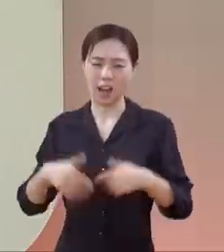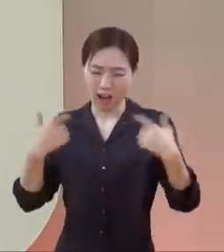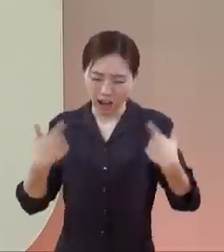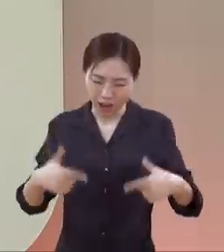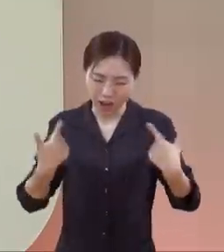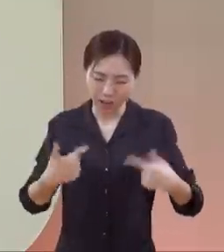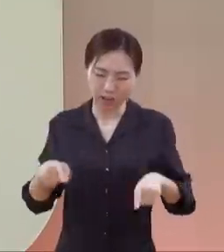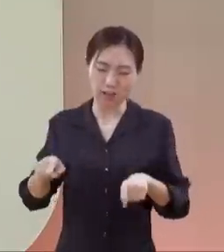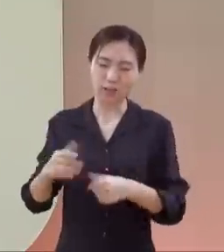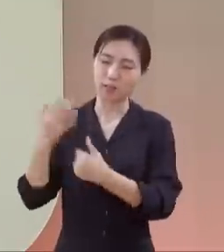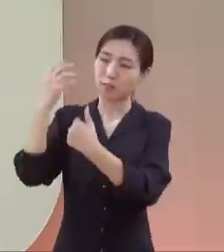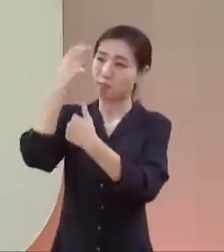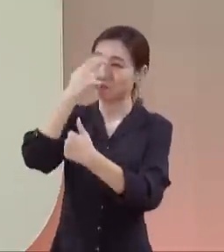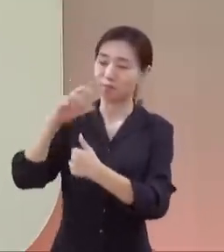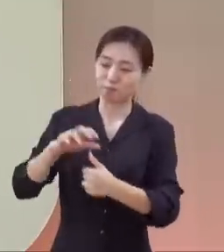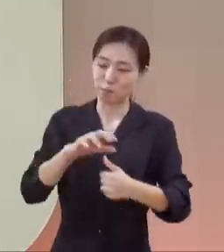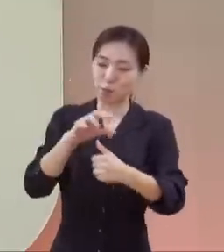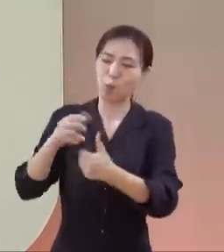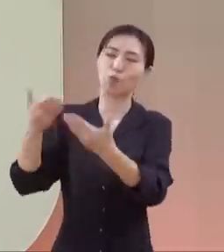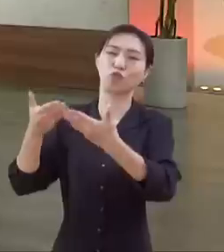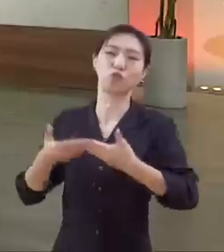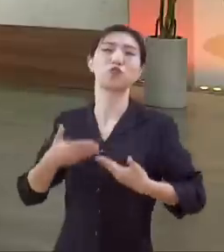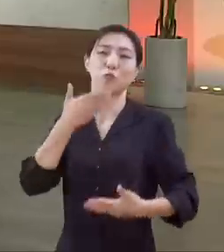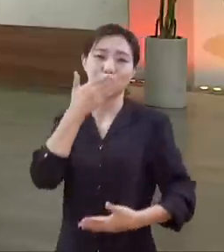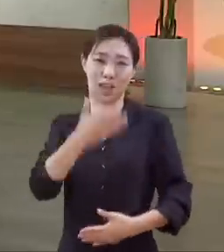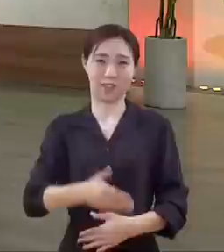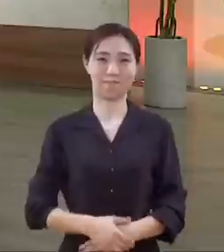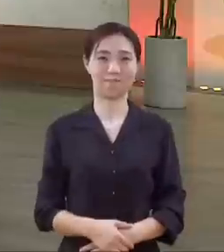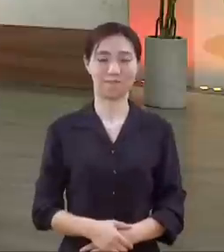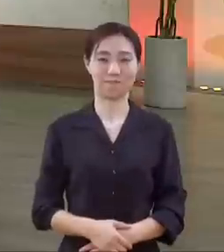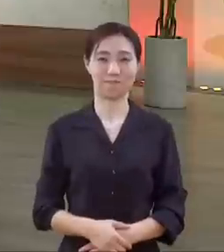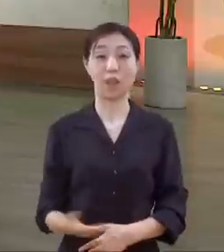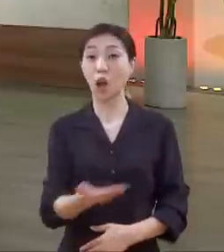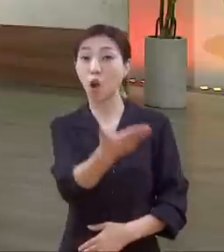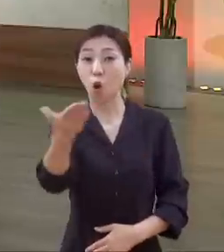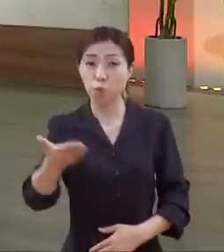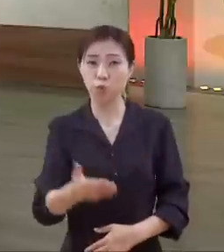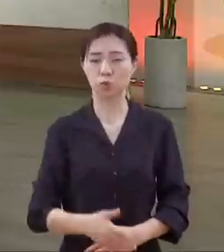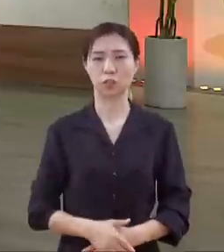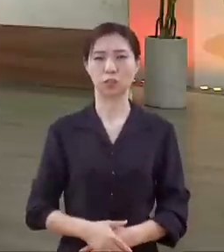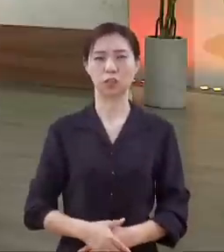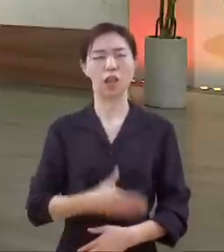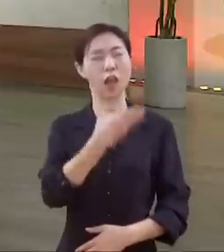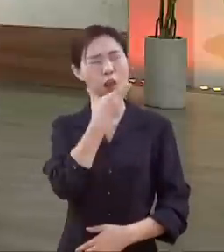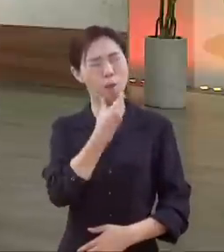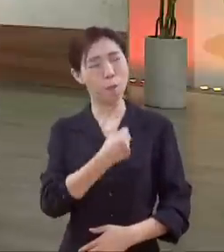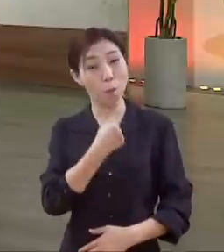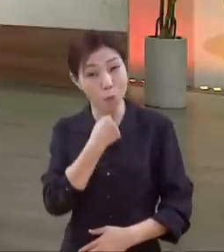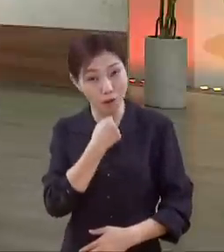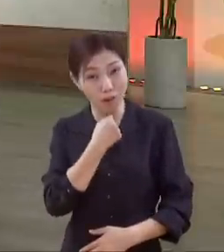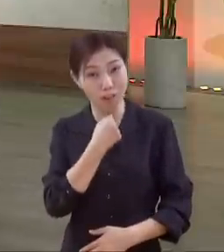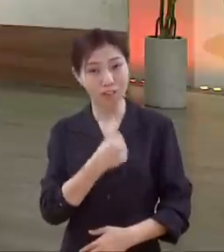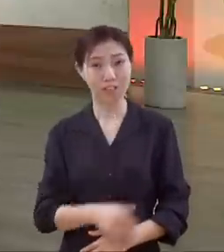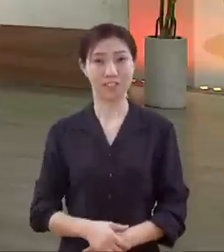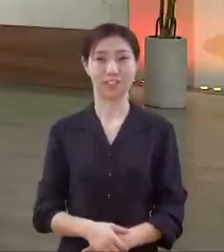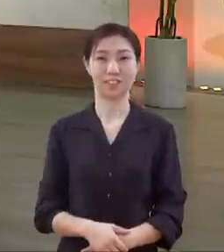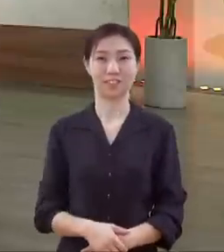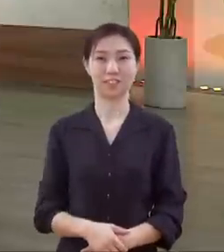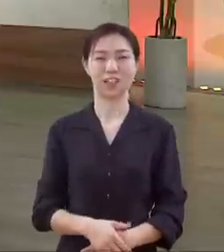우리와 함께 할 것입니다 여러분 행복해지고 싶습니까